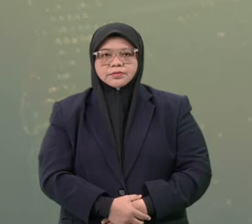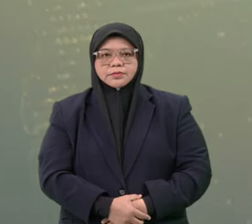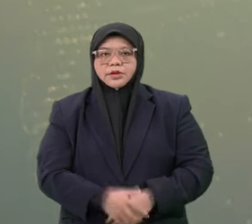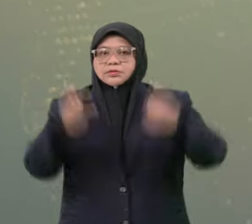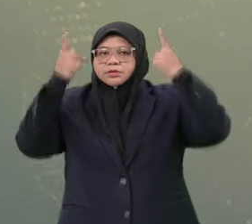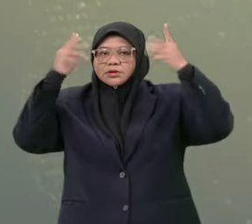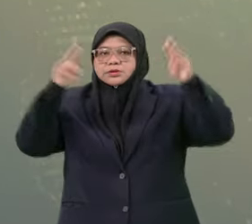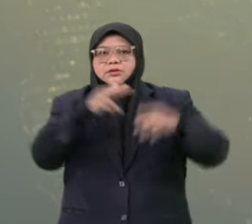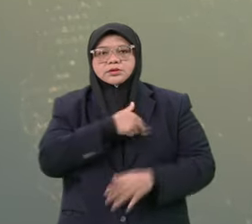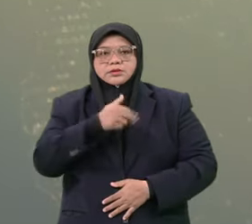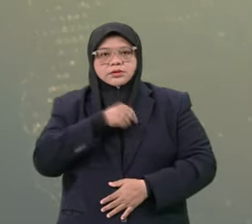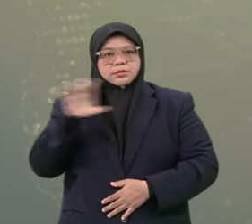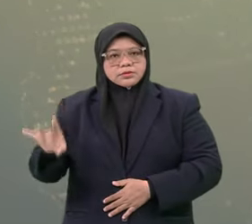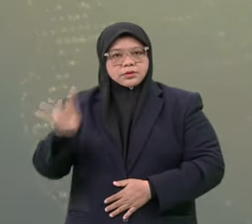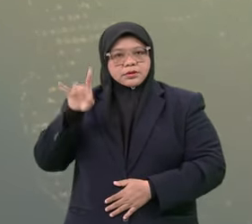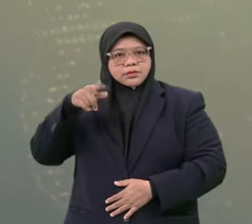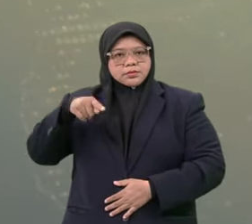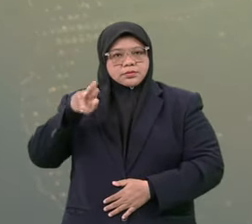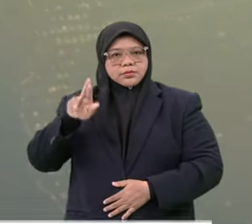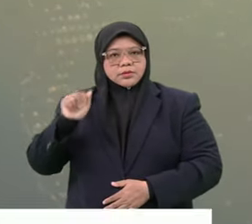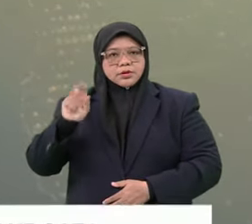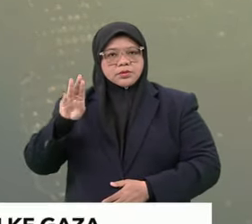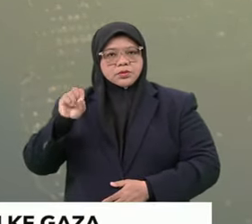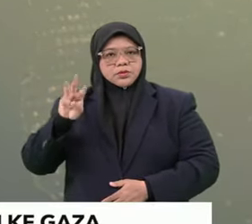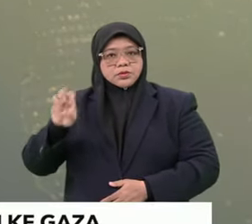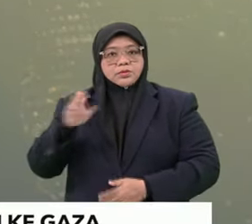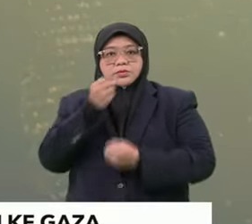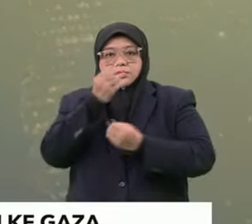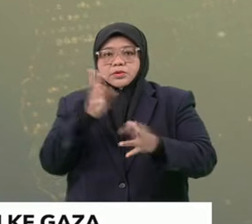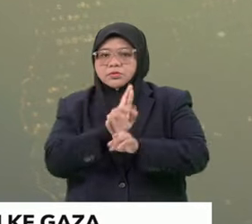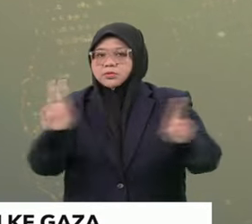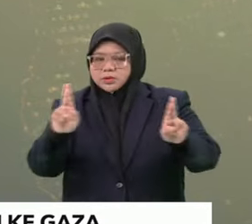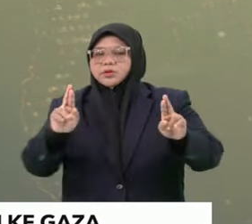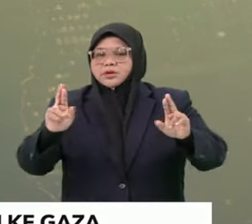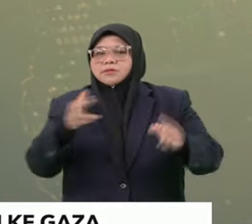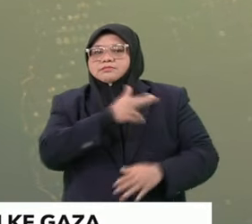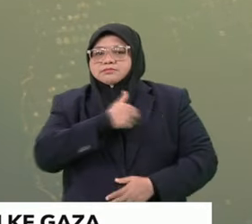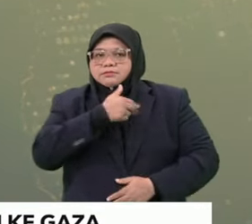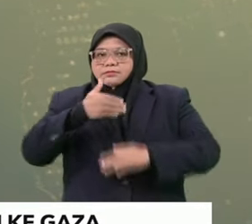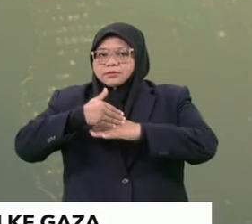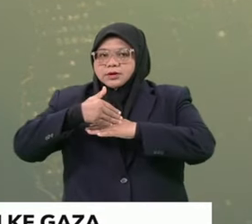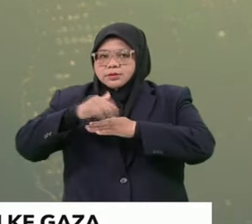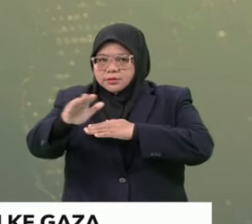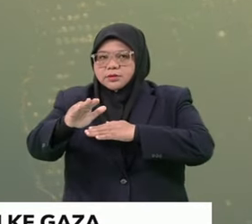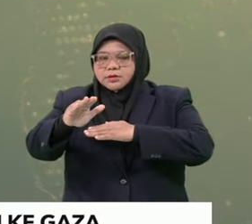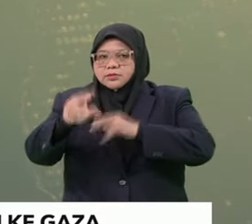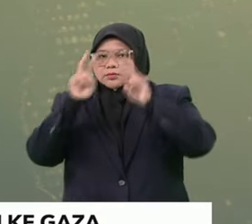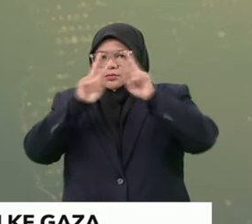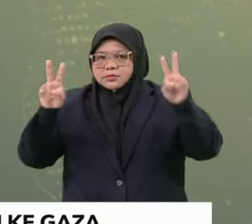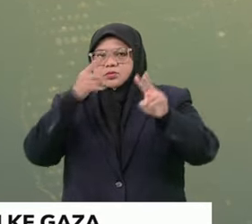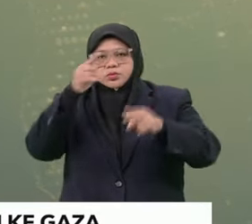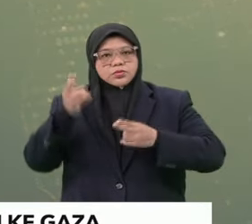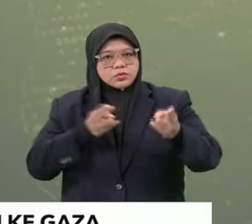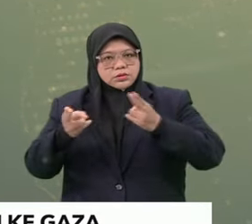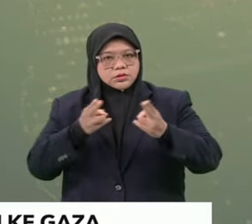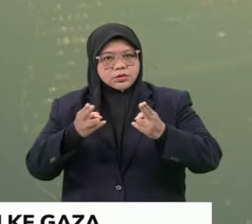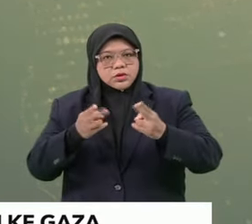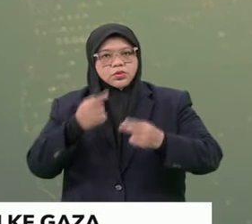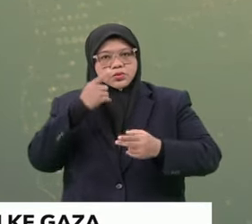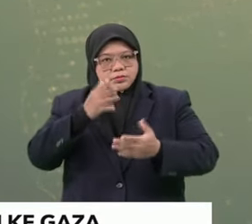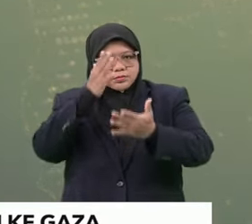Presiden Indonesia terpilih Prabowo Subianto menyatakan kesediaan negaranya menghantar tentera pengaman dalam usaha